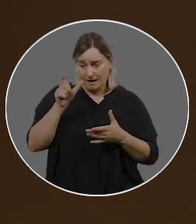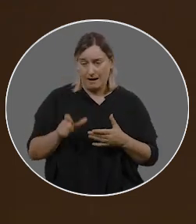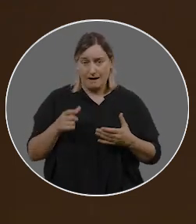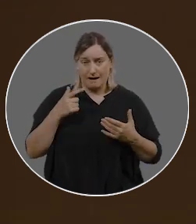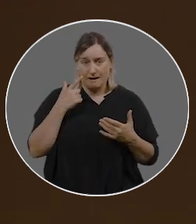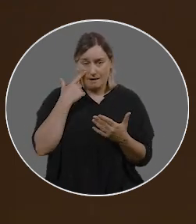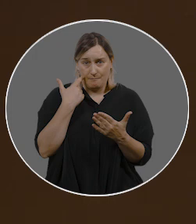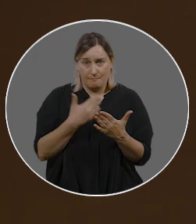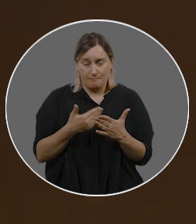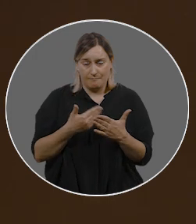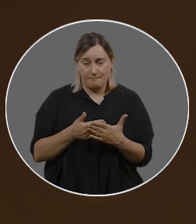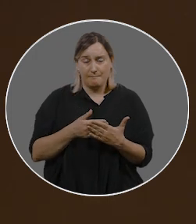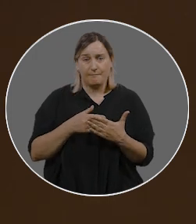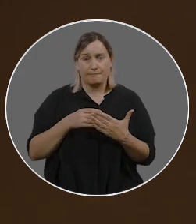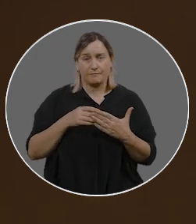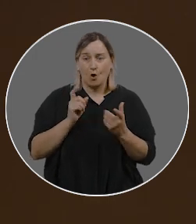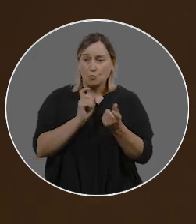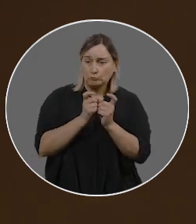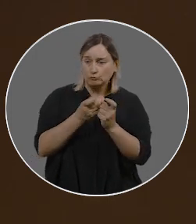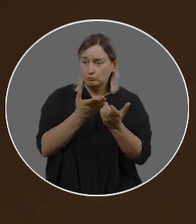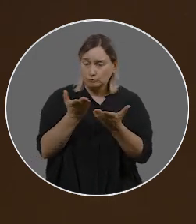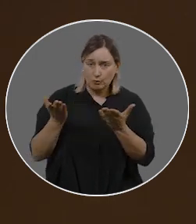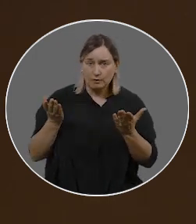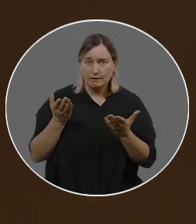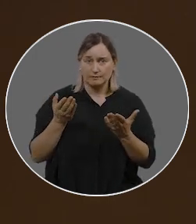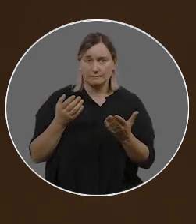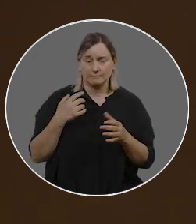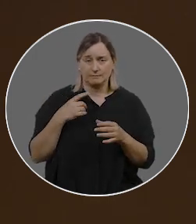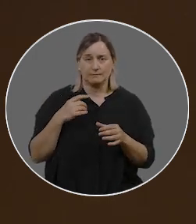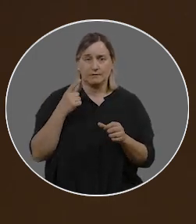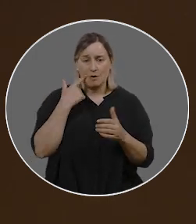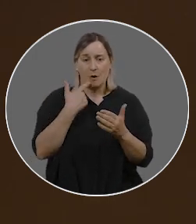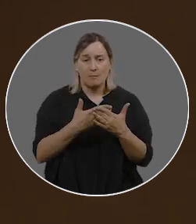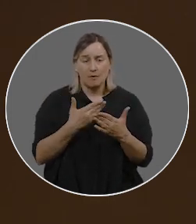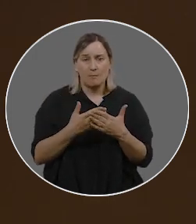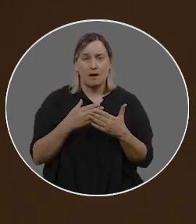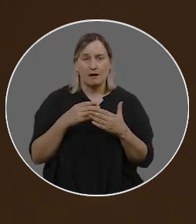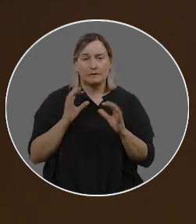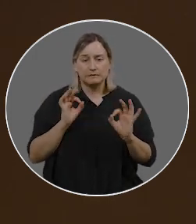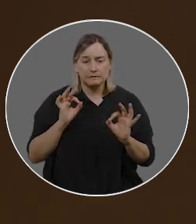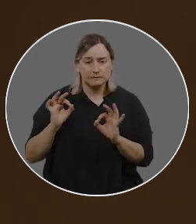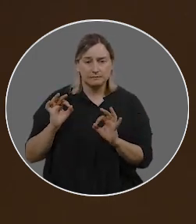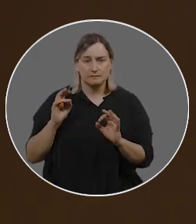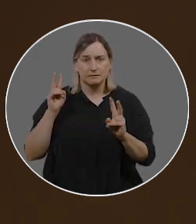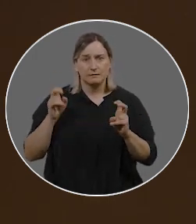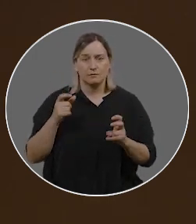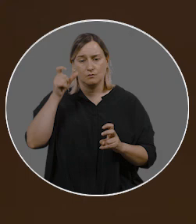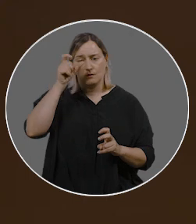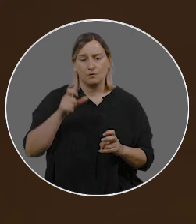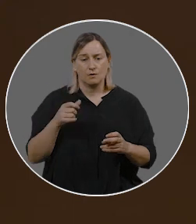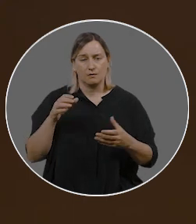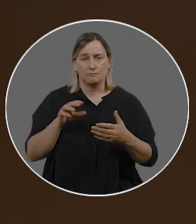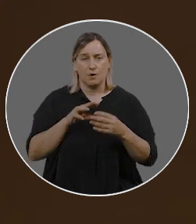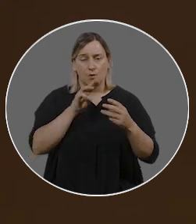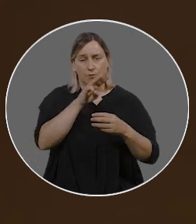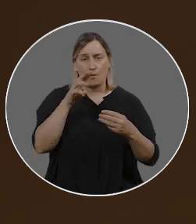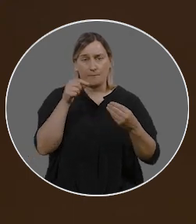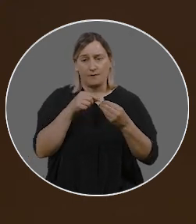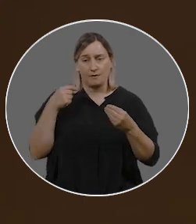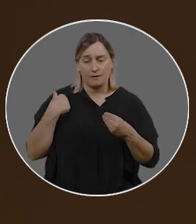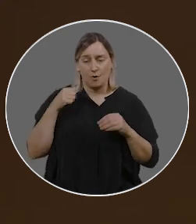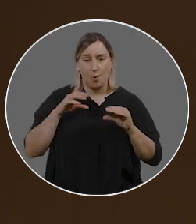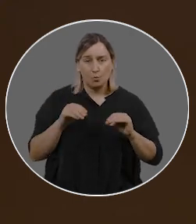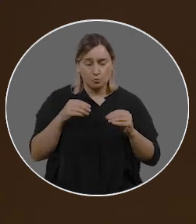fas aquestes consultes i tasques concretes que s'ha de fer a una pàgina, et dones compte de que